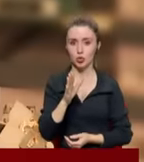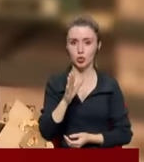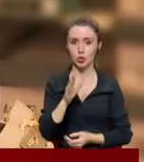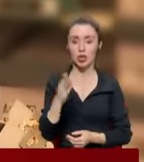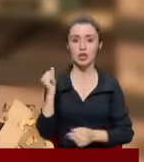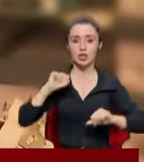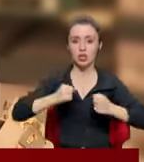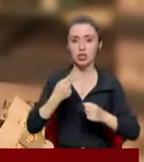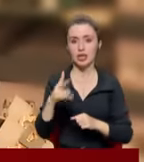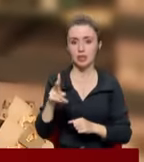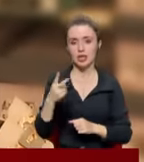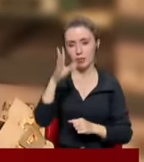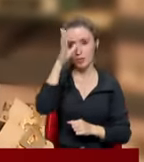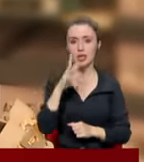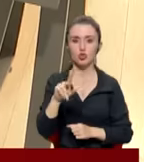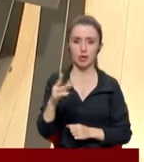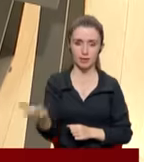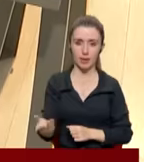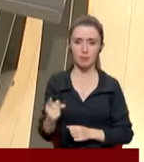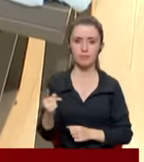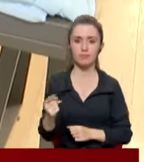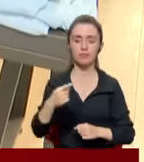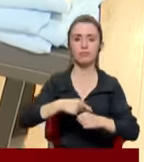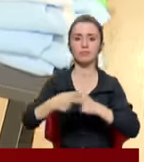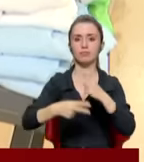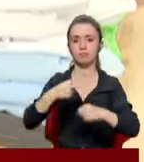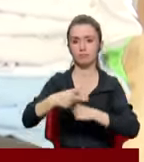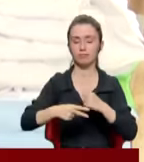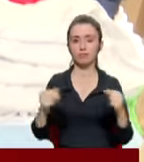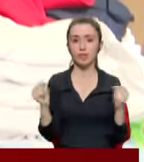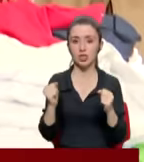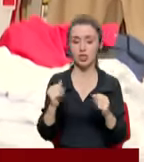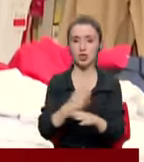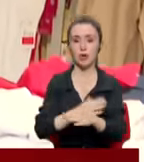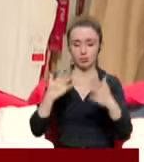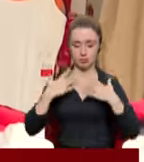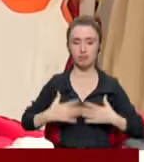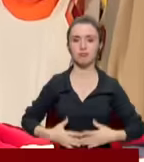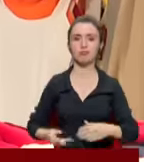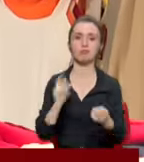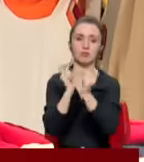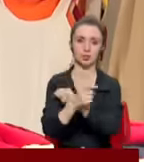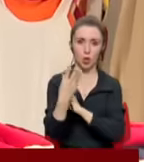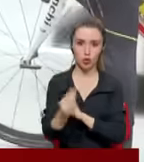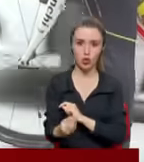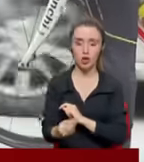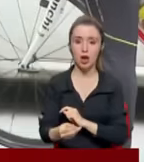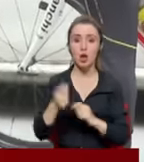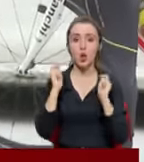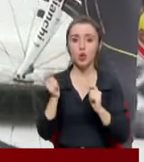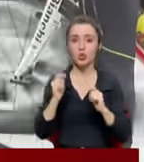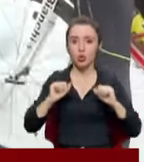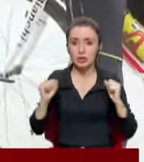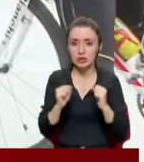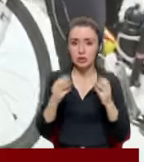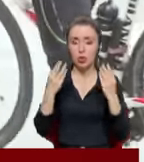sezonunda 2 2500 civarıydı birkaç hafta sonra kışlık ürünler yerini Bahar sezonuna bırakacak zor bir kış geçiren